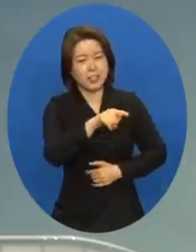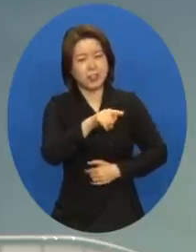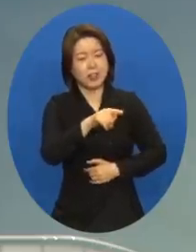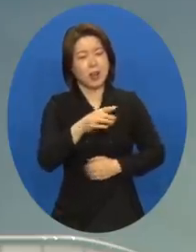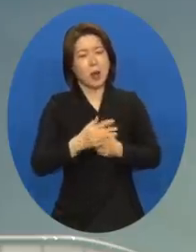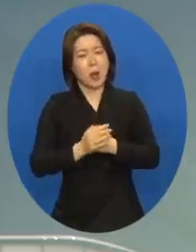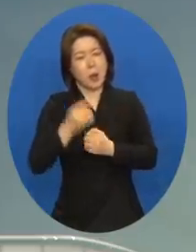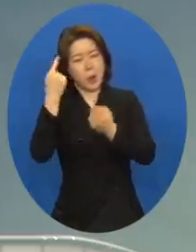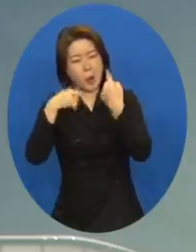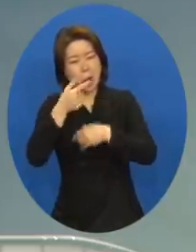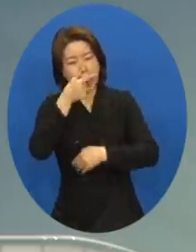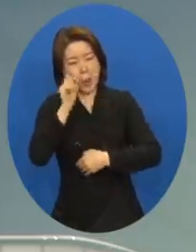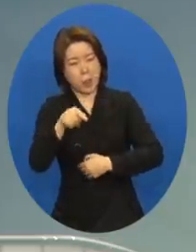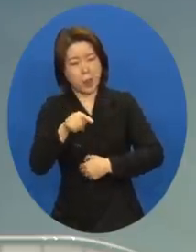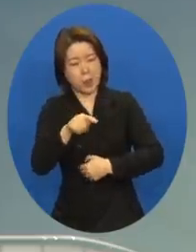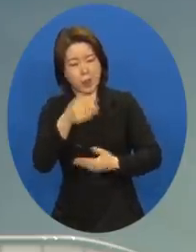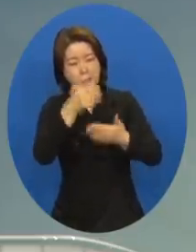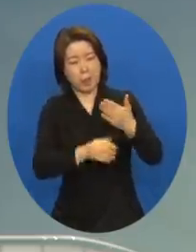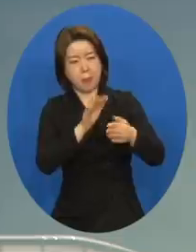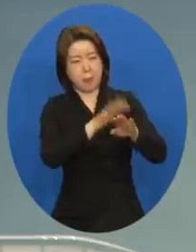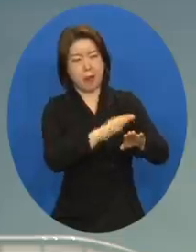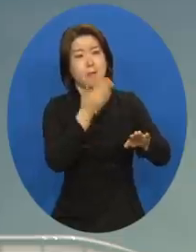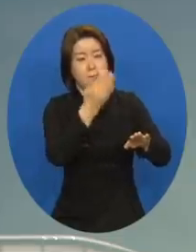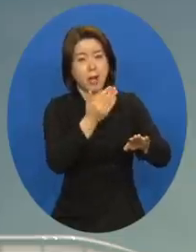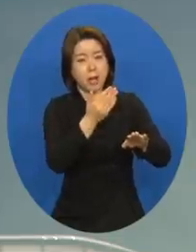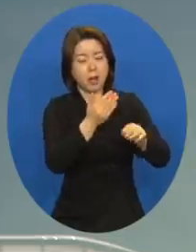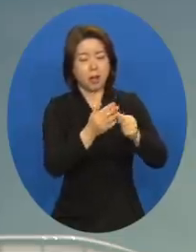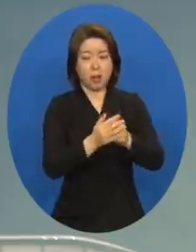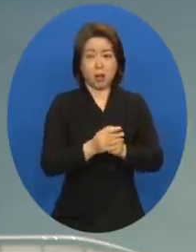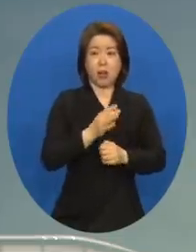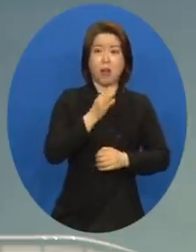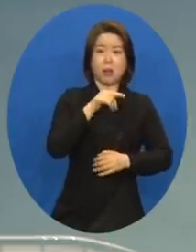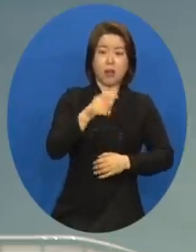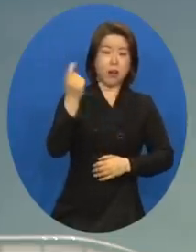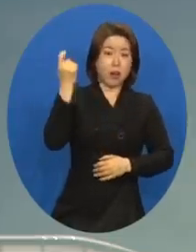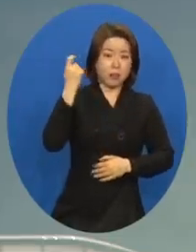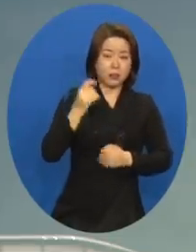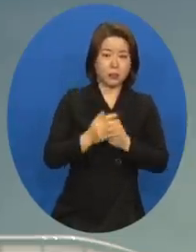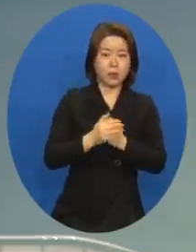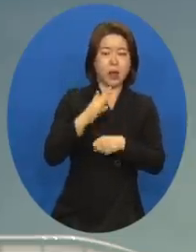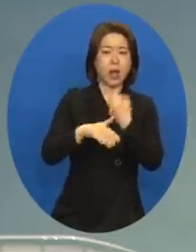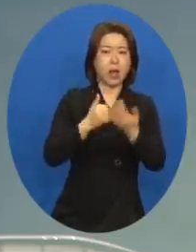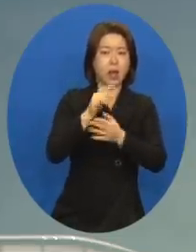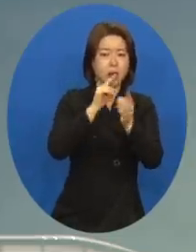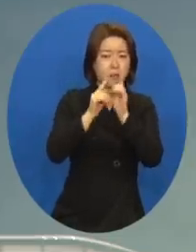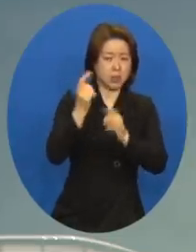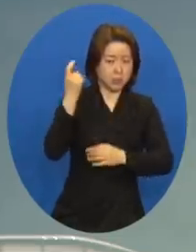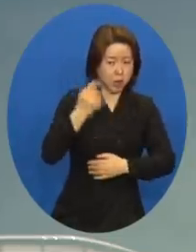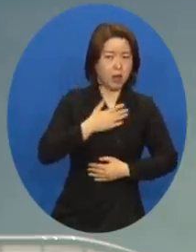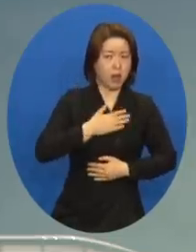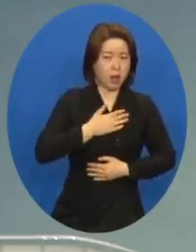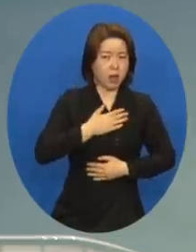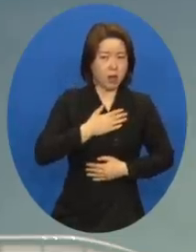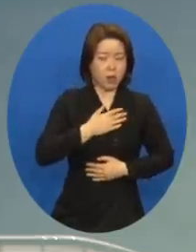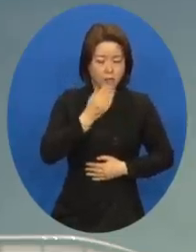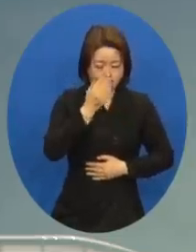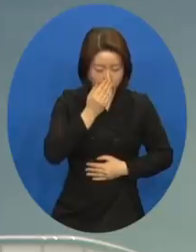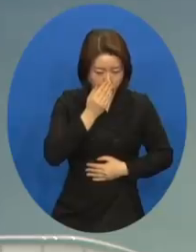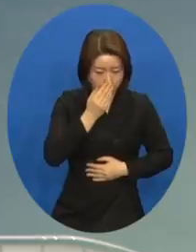흠집이 될 것입니다. 그 말을 듣고 그걸 하나님의 말씀으로 알아듣고